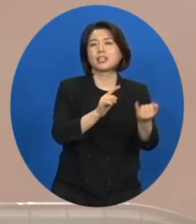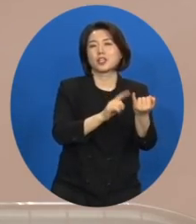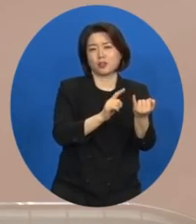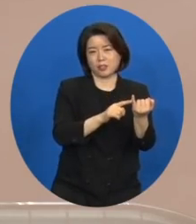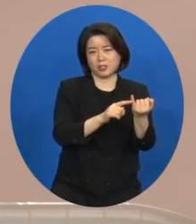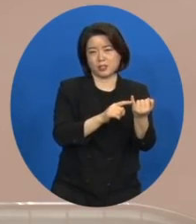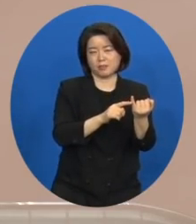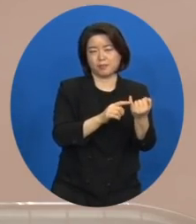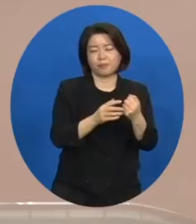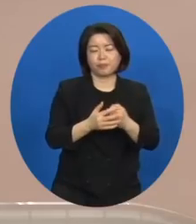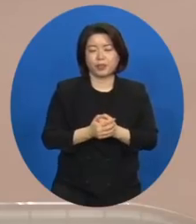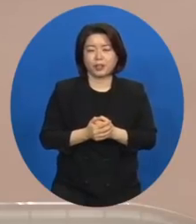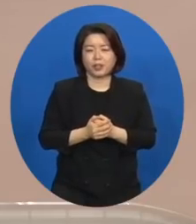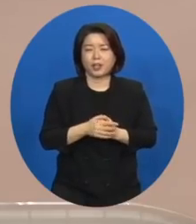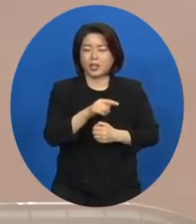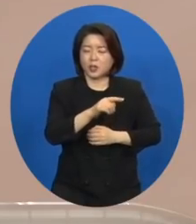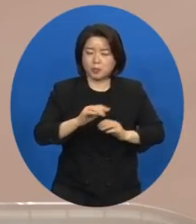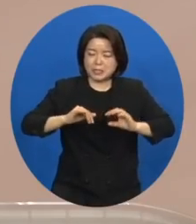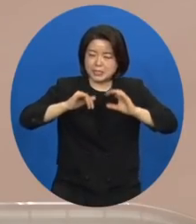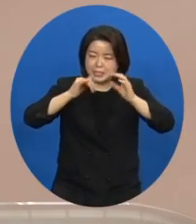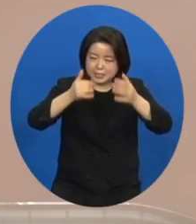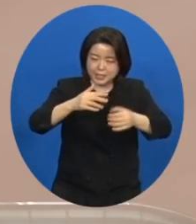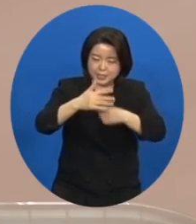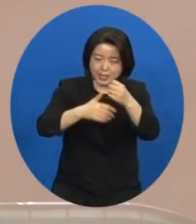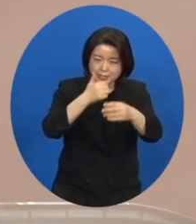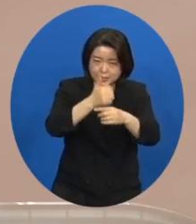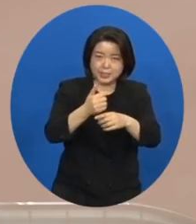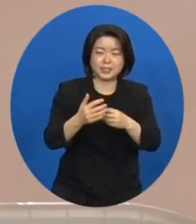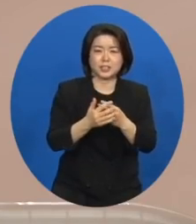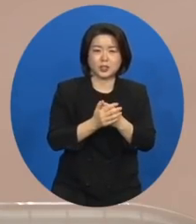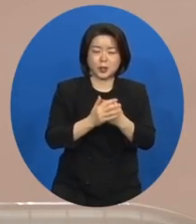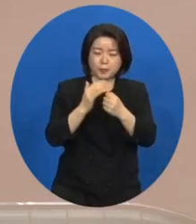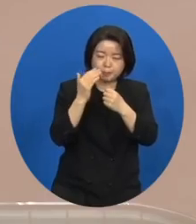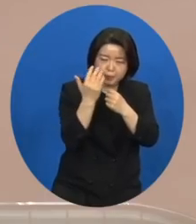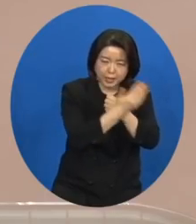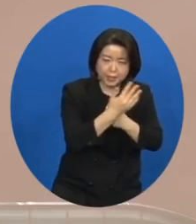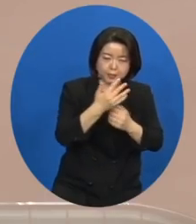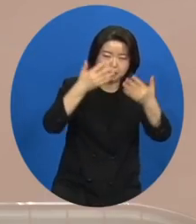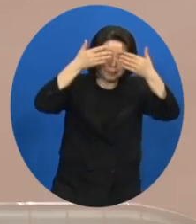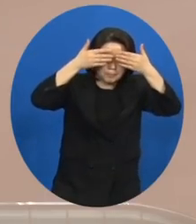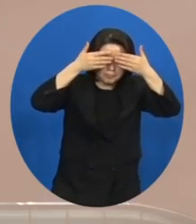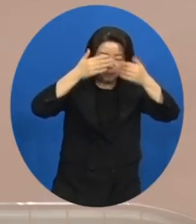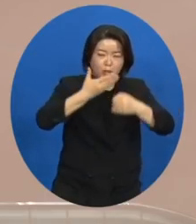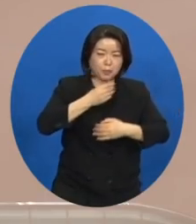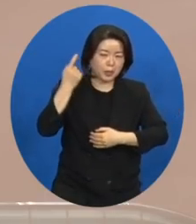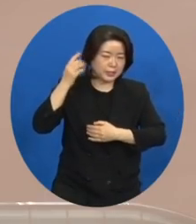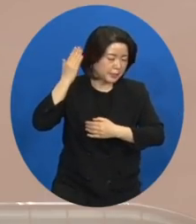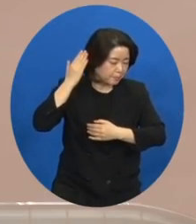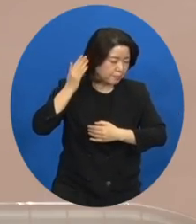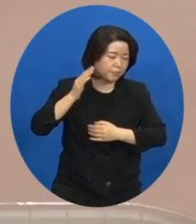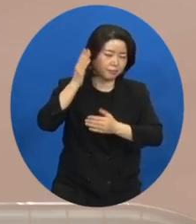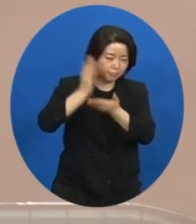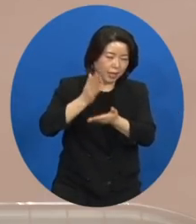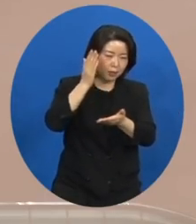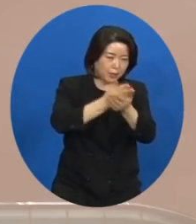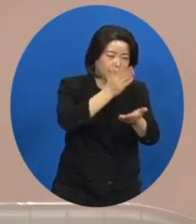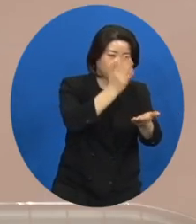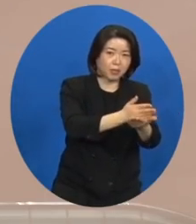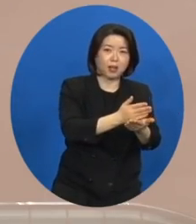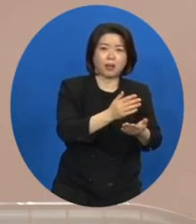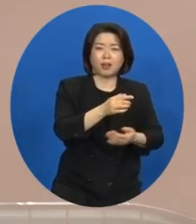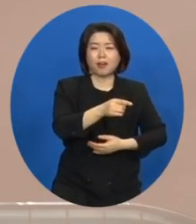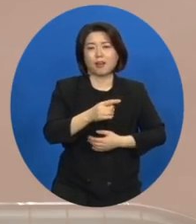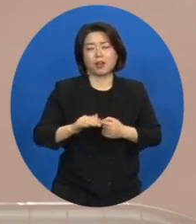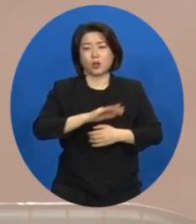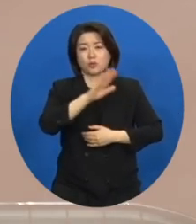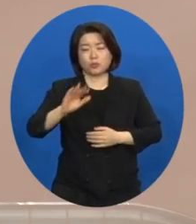것이요 이 세상 순입니다 가리고 못 보게 하고 복음을 듣지 못할 께요 주님을 알아보지 못하게 함으로써 우리